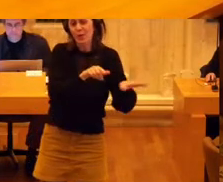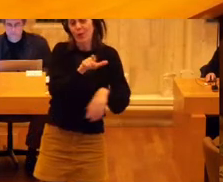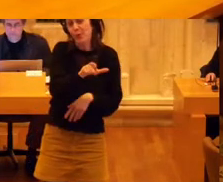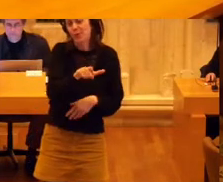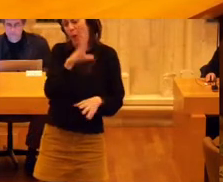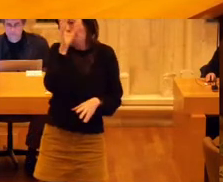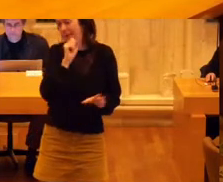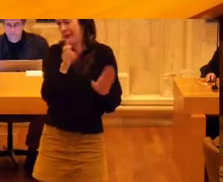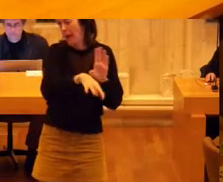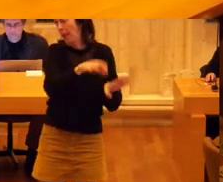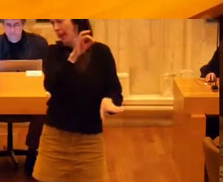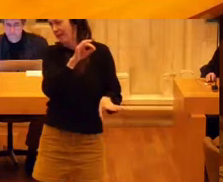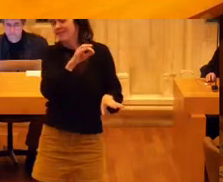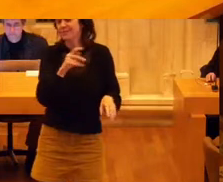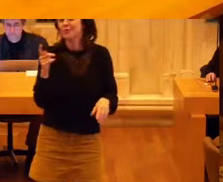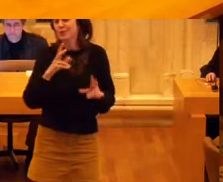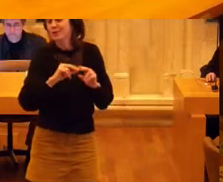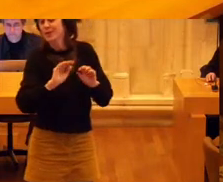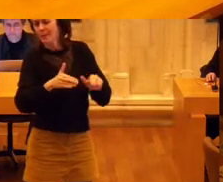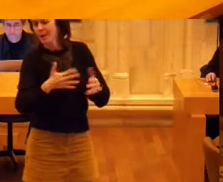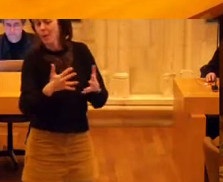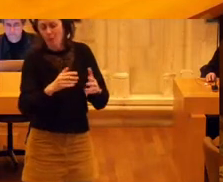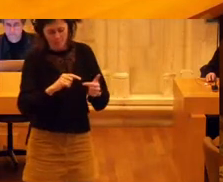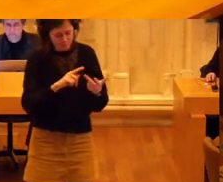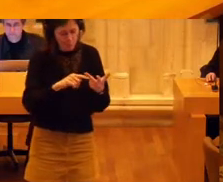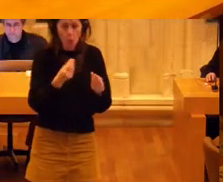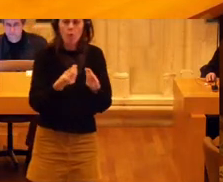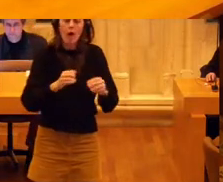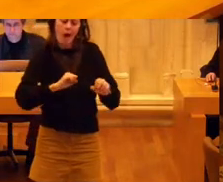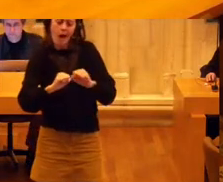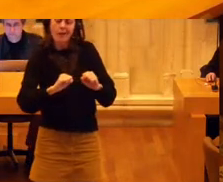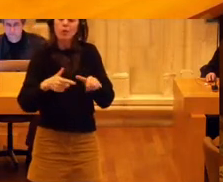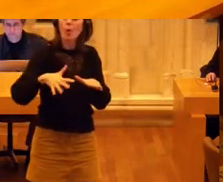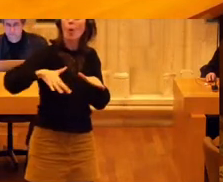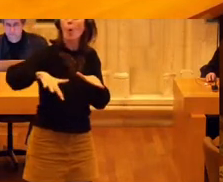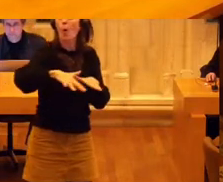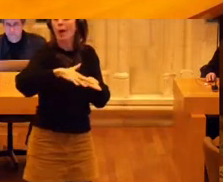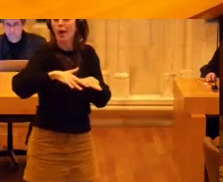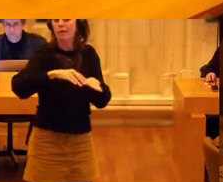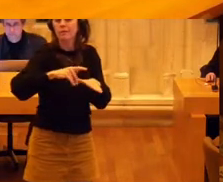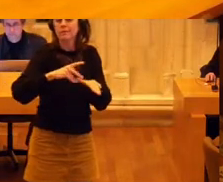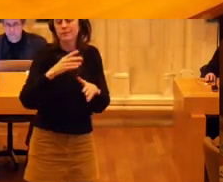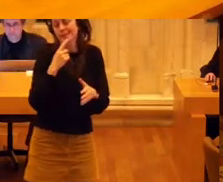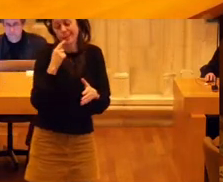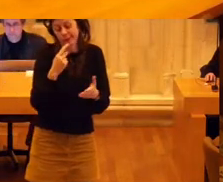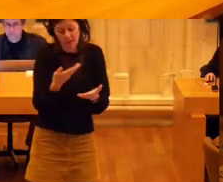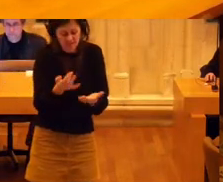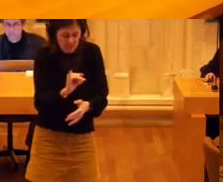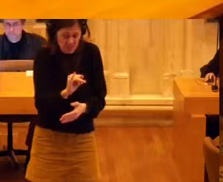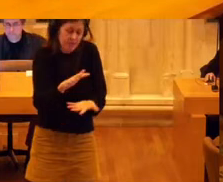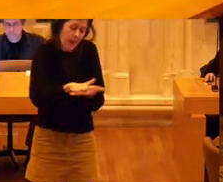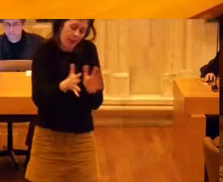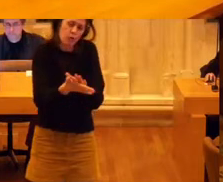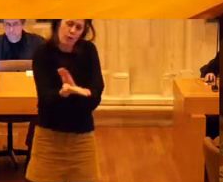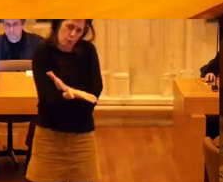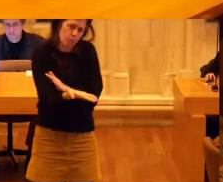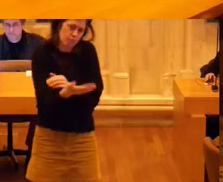vais revenir un peu sur le tirage au sort. Soit parce qu'on est un acteur local, c'est-à-dire quasiment dans presque toutes les situations, une